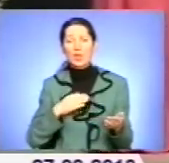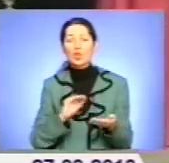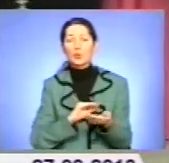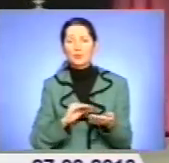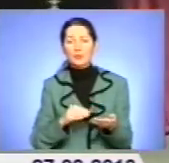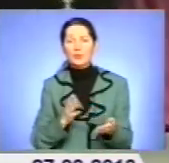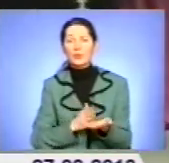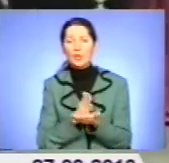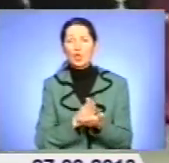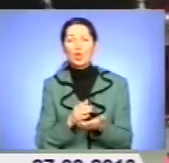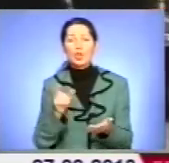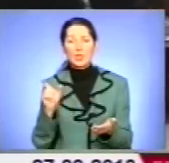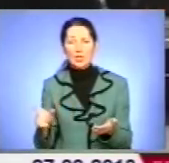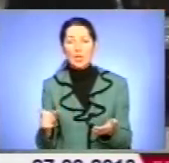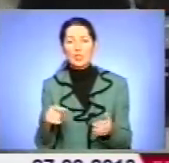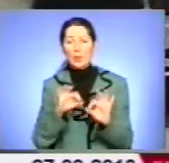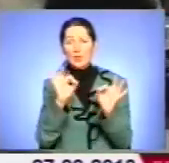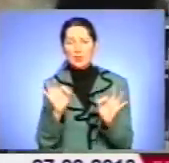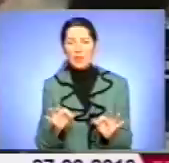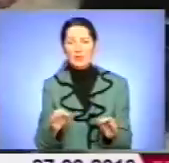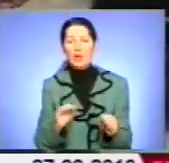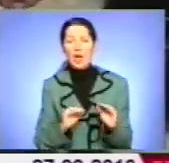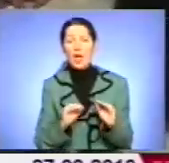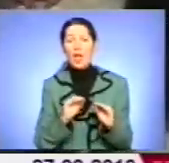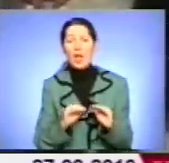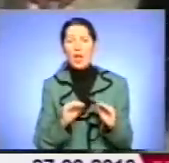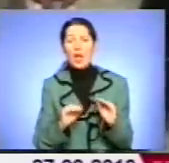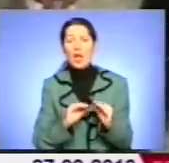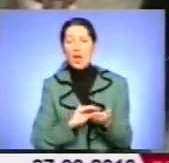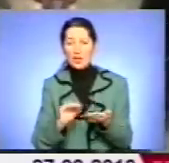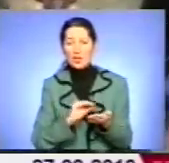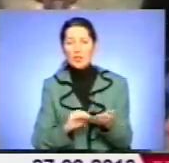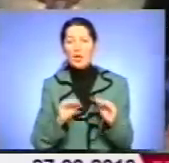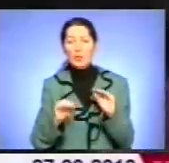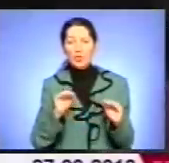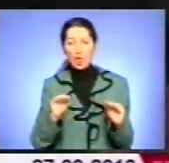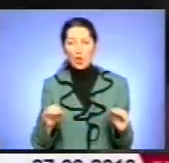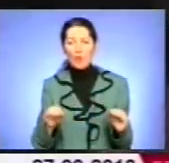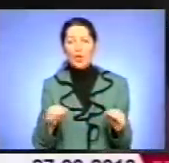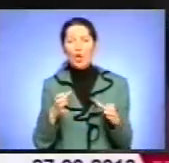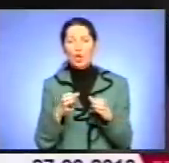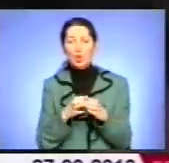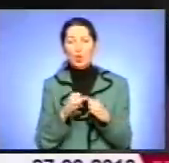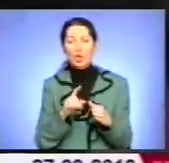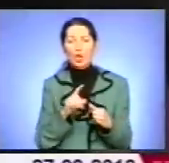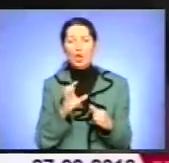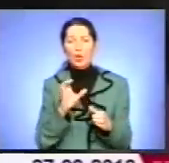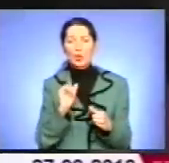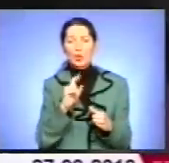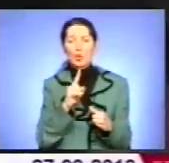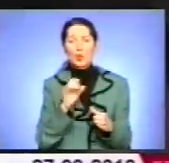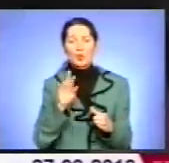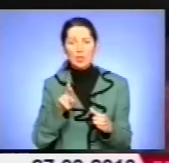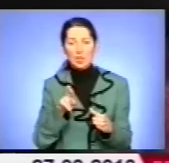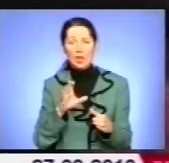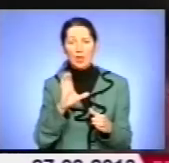Заслужений діяч мистецтв України, режисер-постановник драматичного театру студії «Сузір'я» Тернополя Орест Савка вважає, що Бог дав